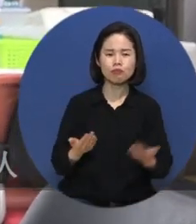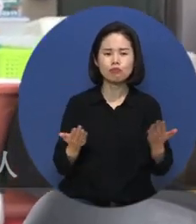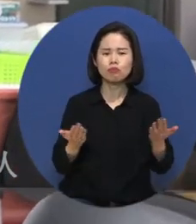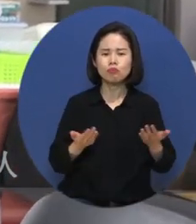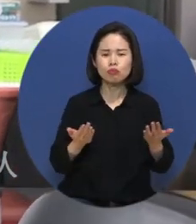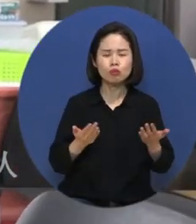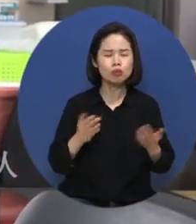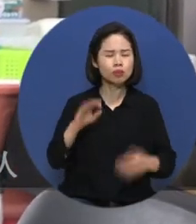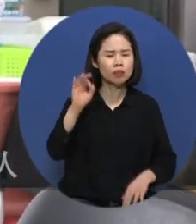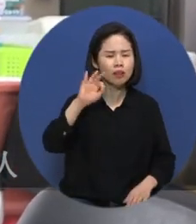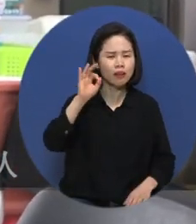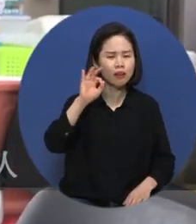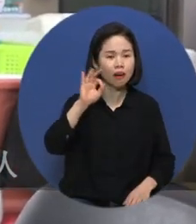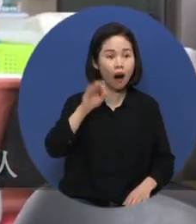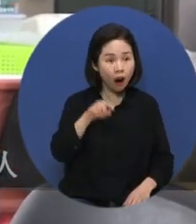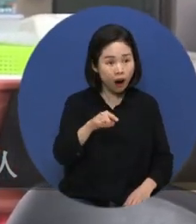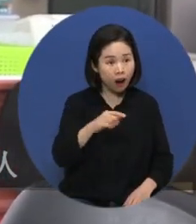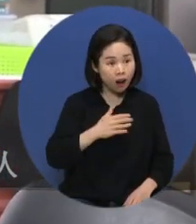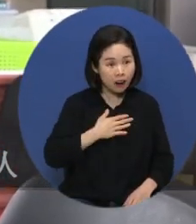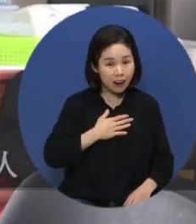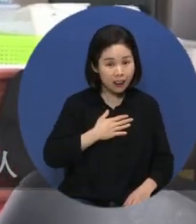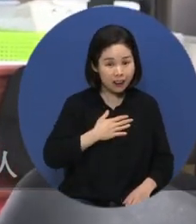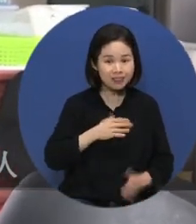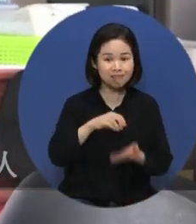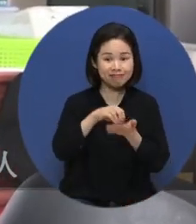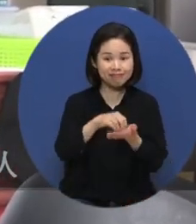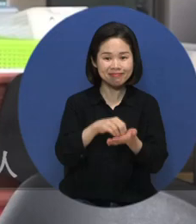직장 알아보다가 여길 알게 돼서.